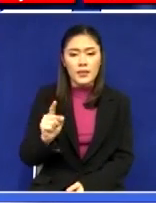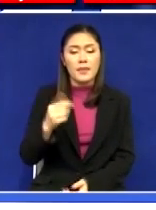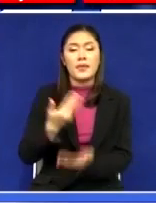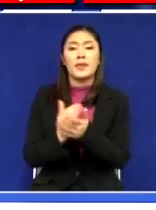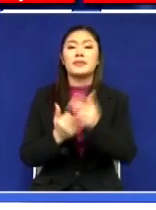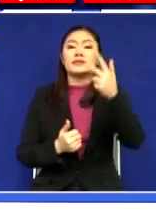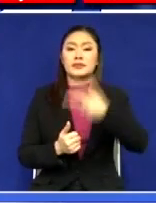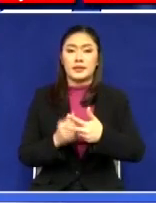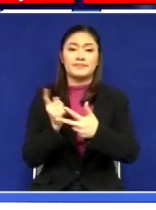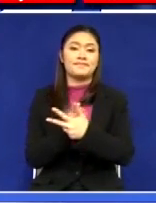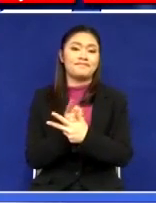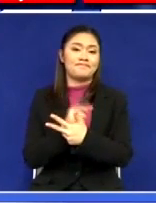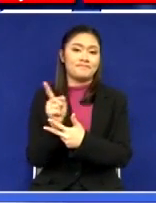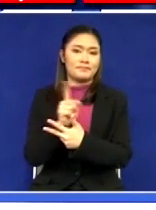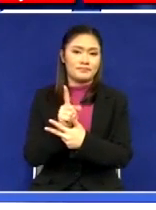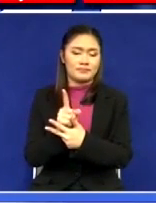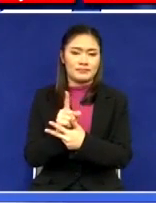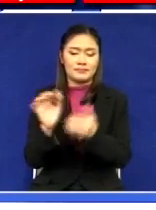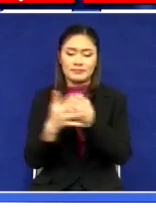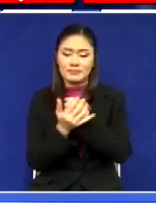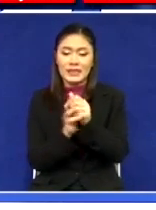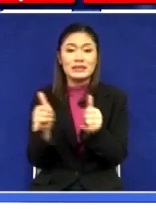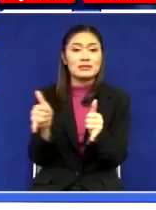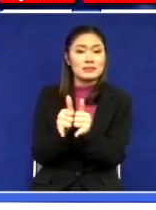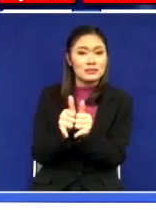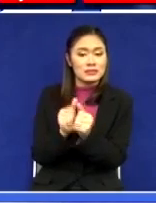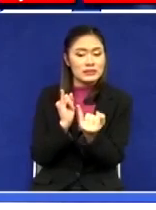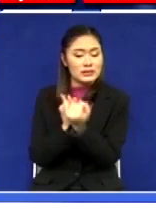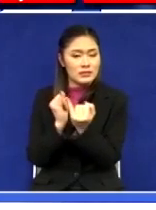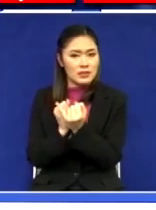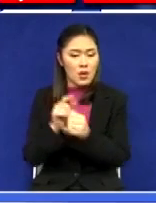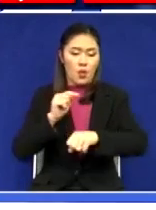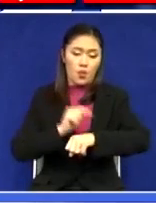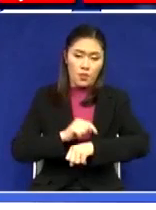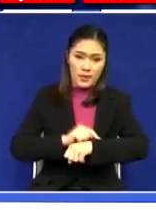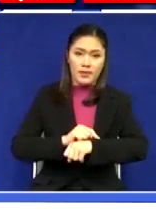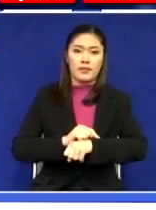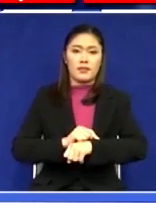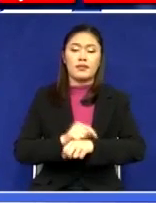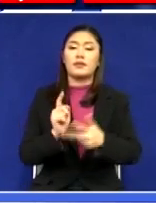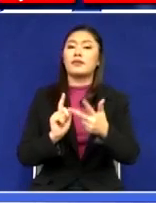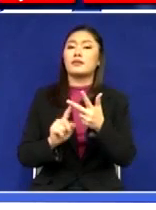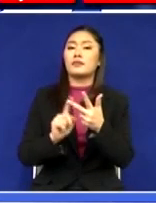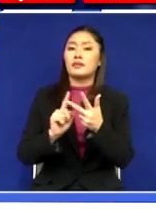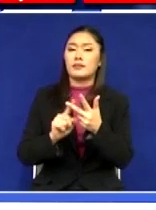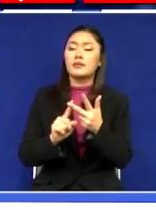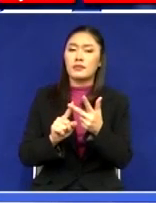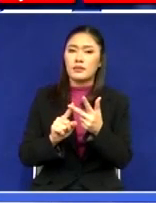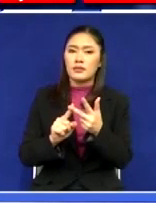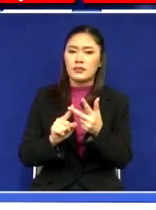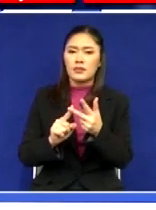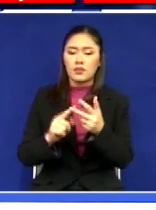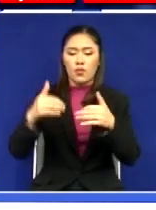างครับอันแรกคือลักษณะการสัมผัสนะครับอันที่2ระยะเวลาการสัมผัสอันที่3ก็คือเรื่องของความสามารถในการระบายอากา